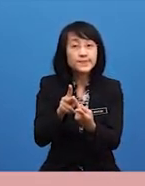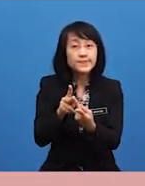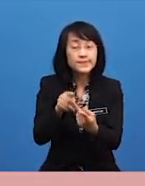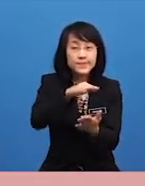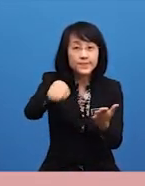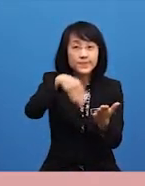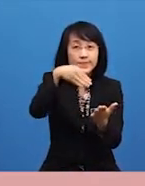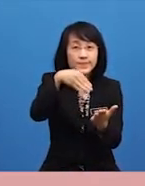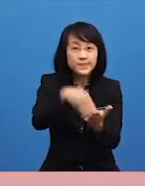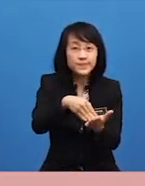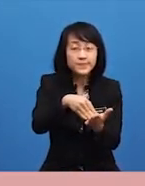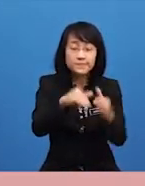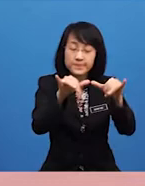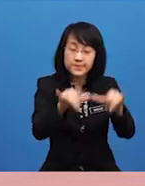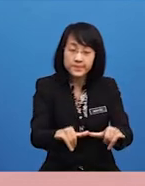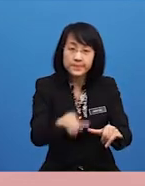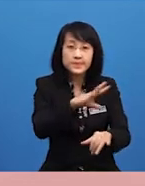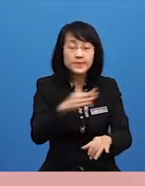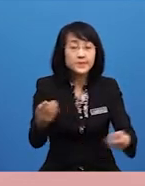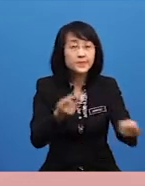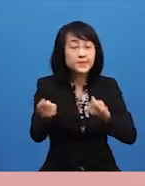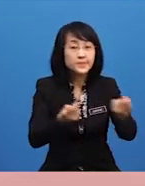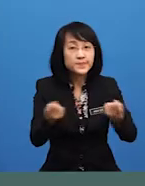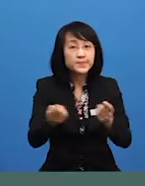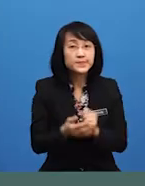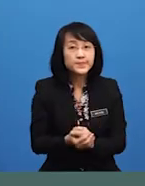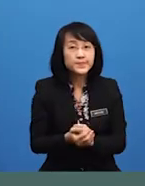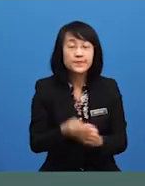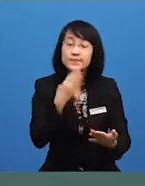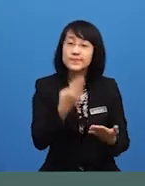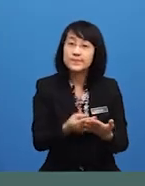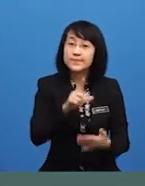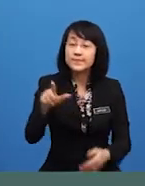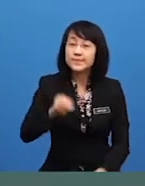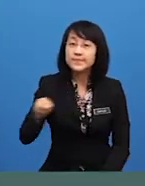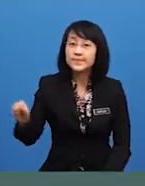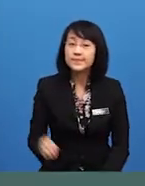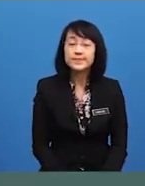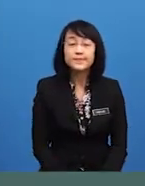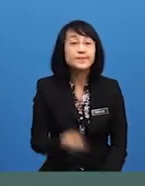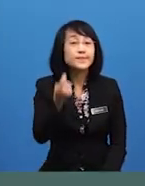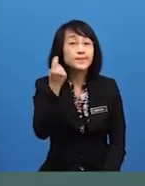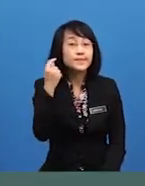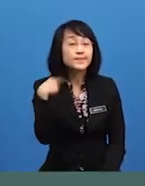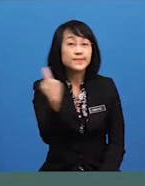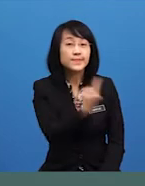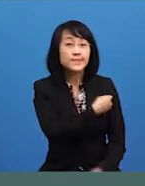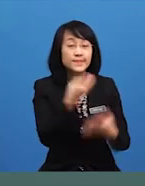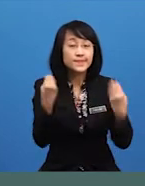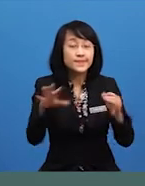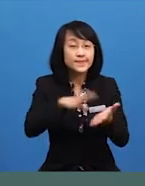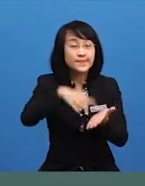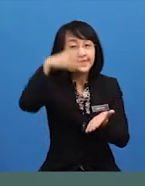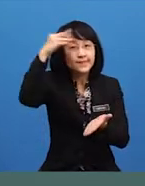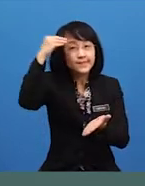pusat pertempatan dan pentadbiran. Baiklah murid-murid, sebentar tadi kita telah